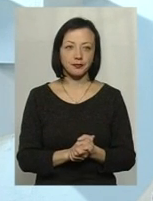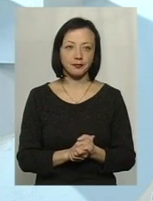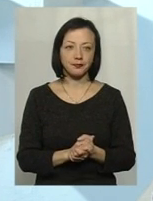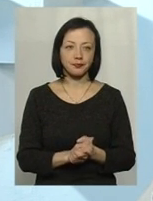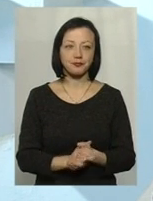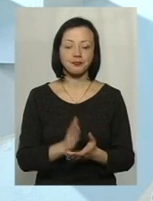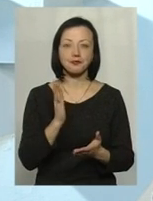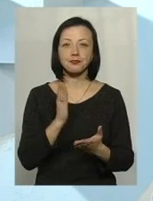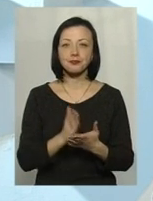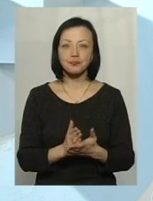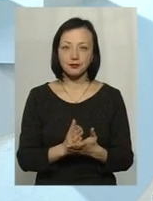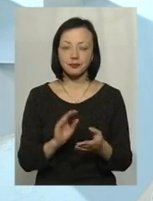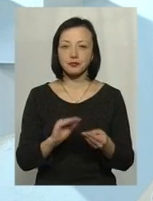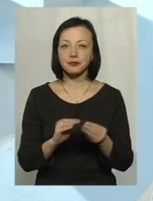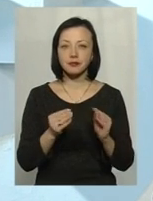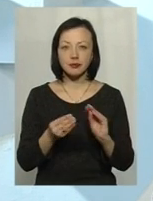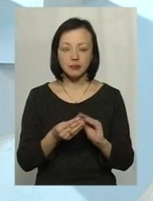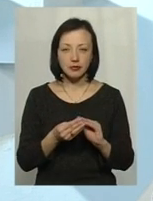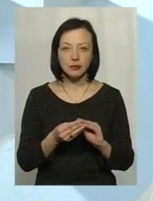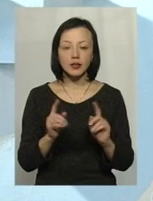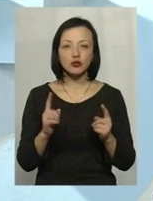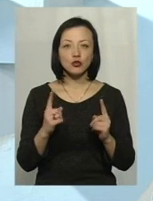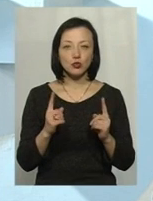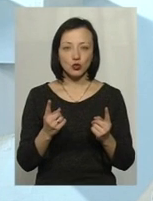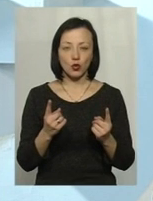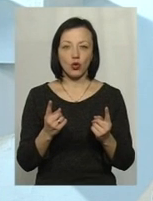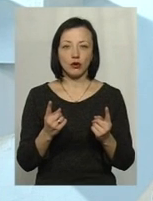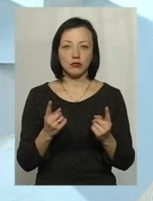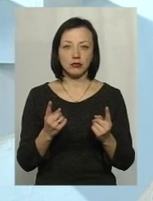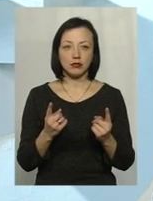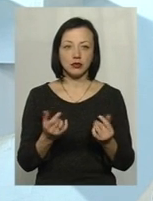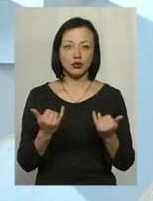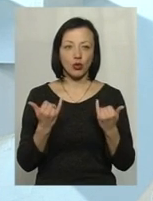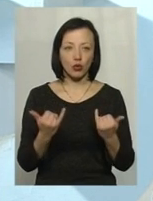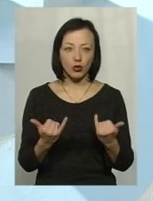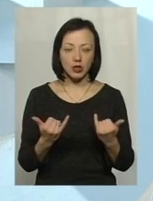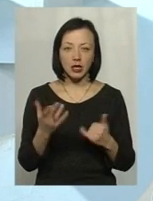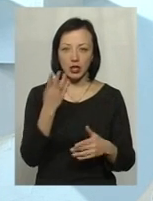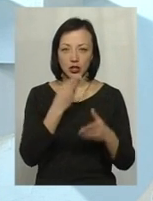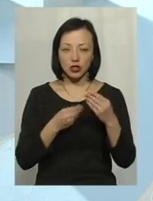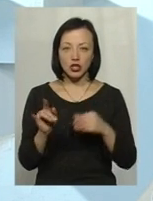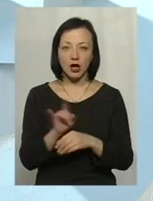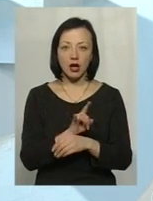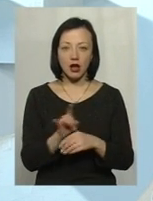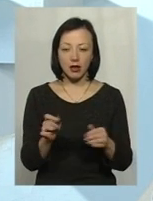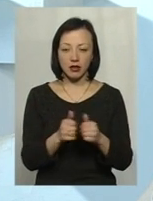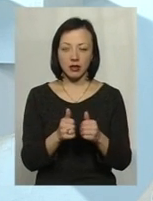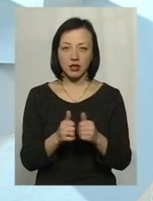Є надзвичайно проблематично. Чому? Тому що сьогодні шахрайства, вони